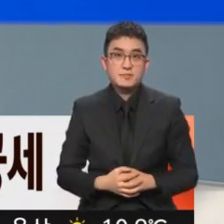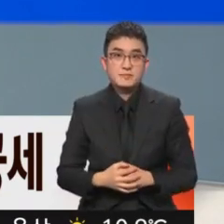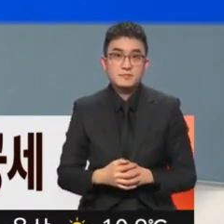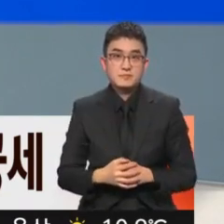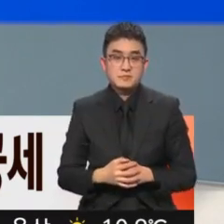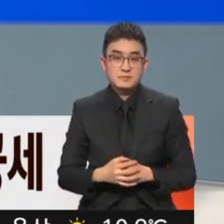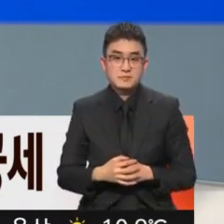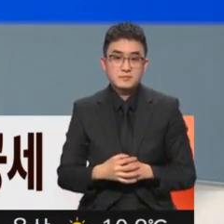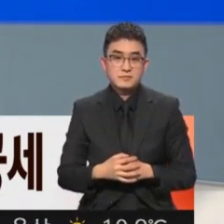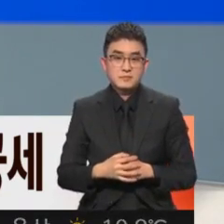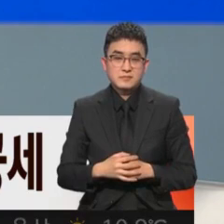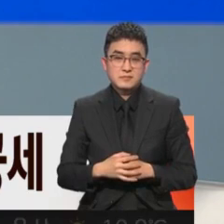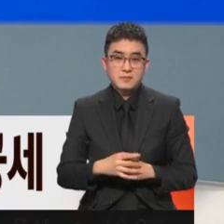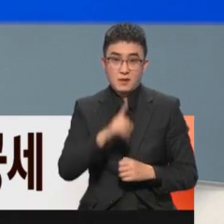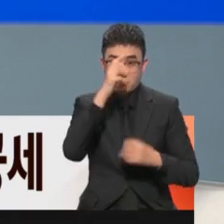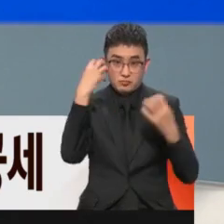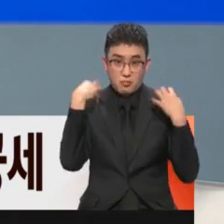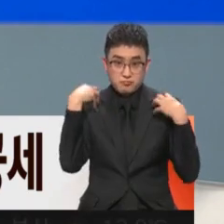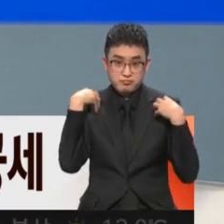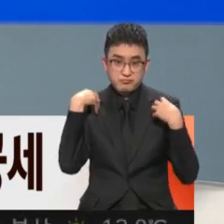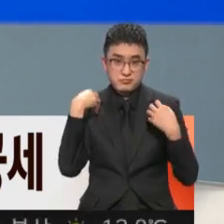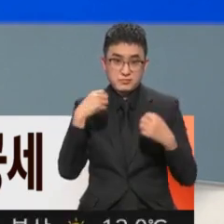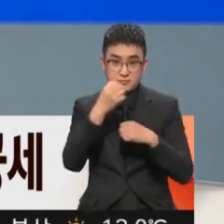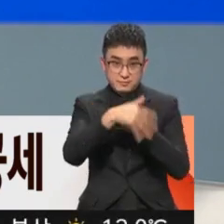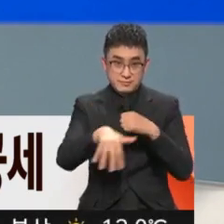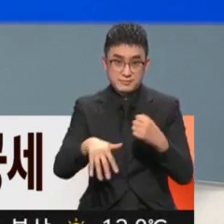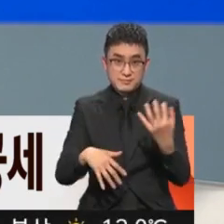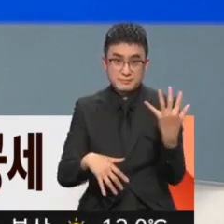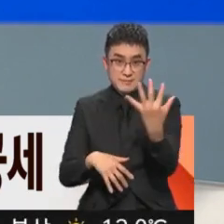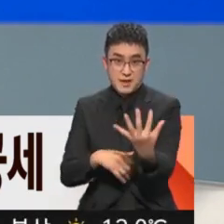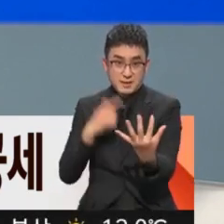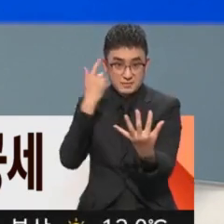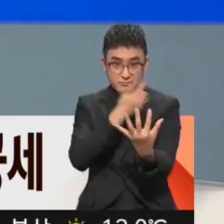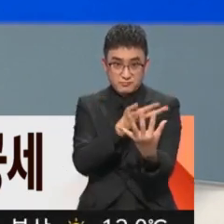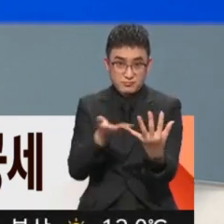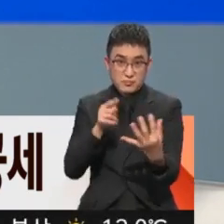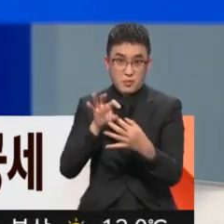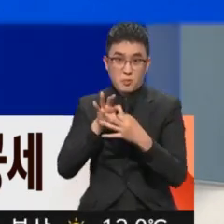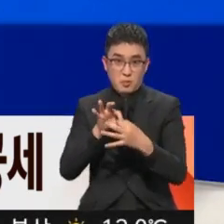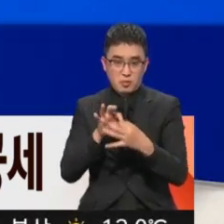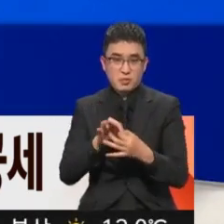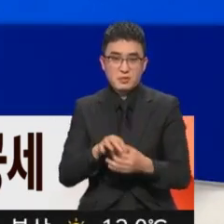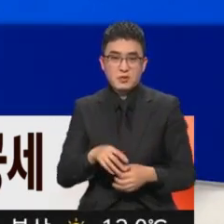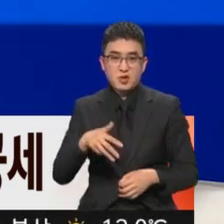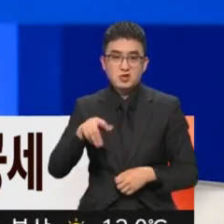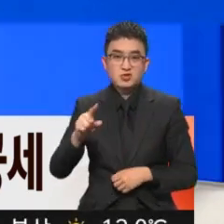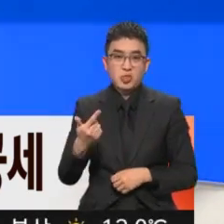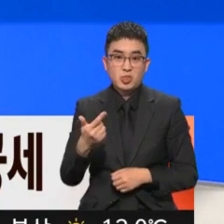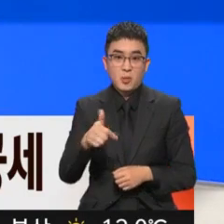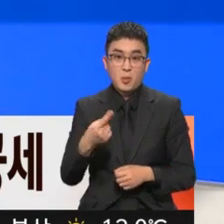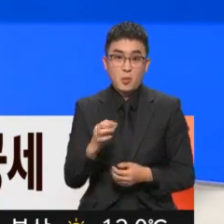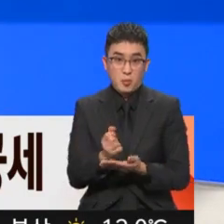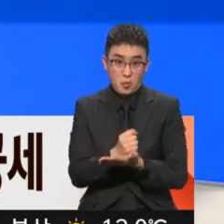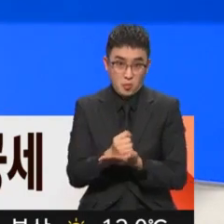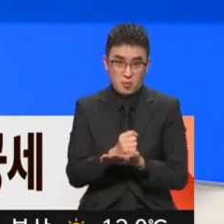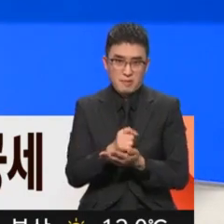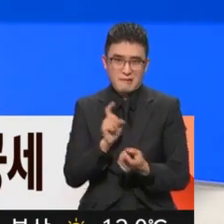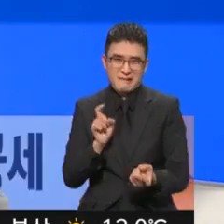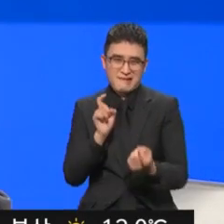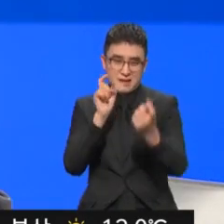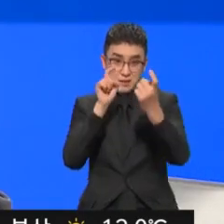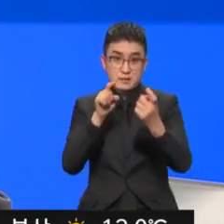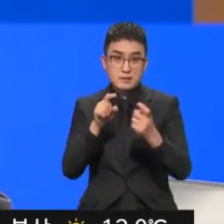여야 공방이 이어졌습니다. 민주당은 김건희 여사 또 천공에 대한 공세를 펴면서 맞불에 나섰는데 관련 소식을 유정하